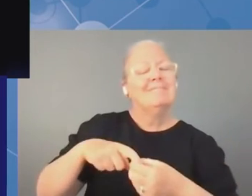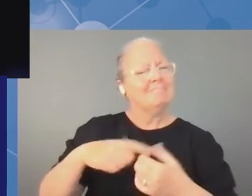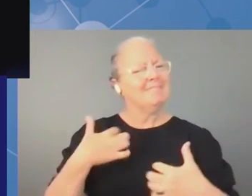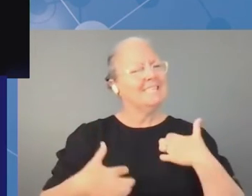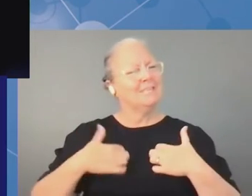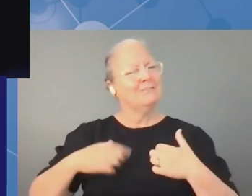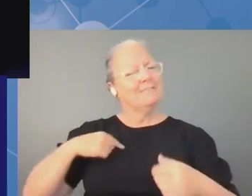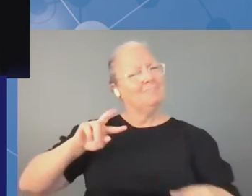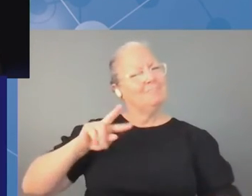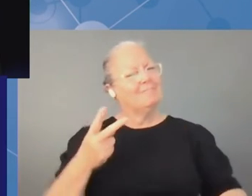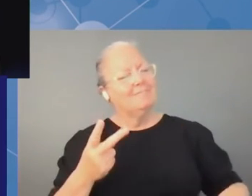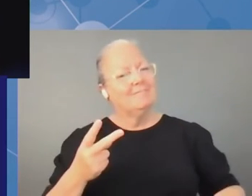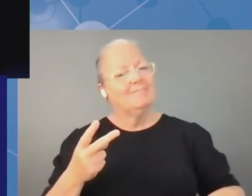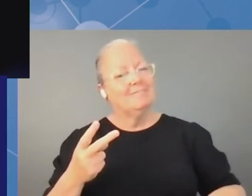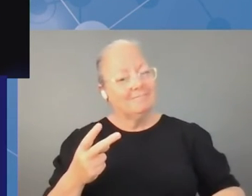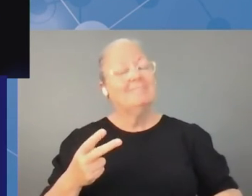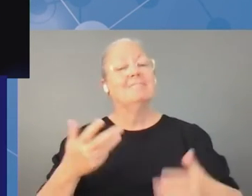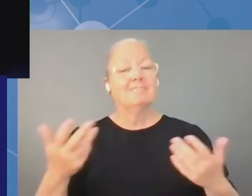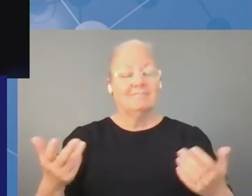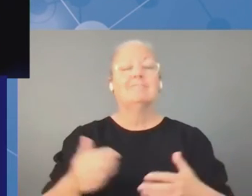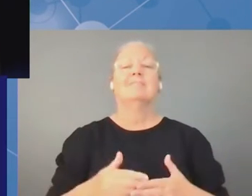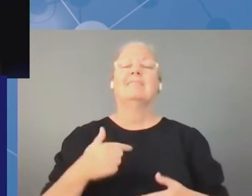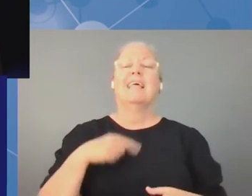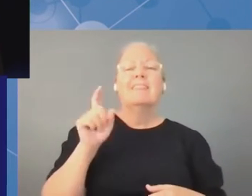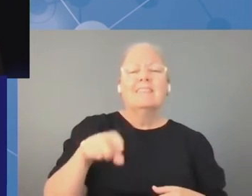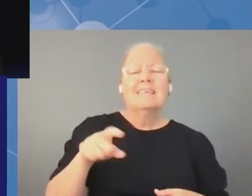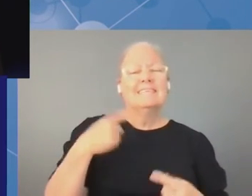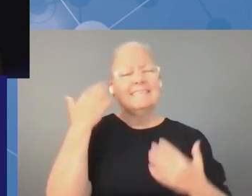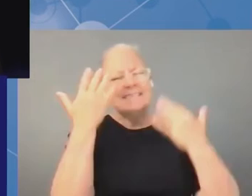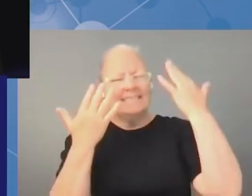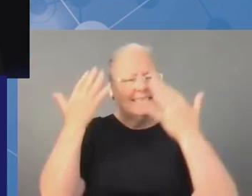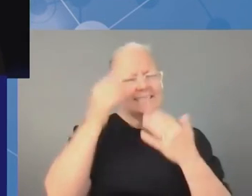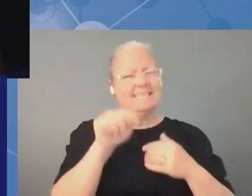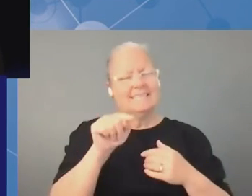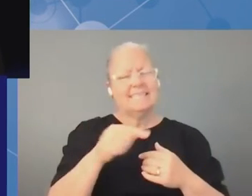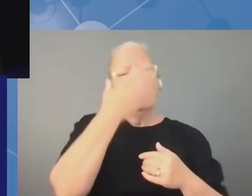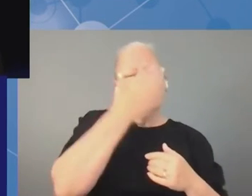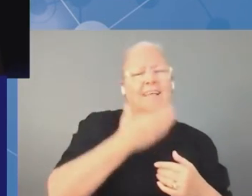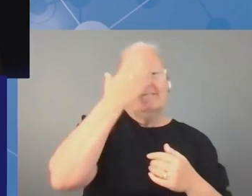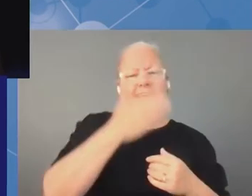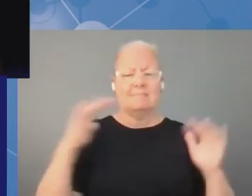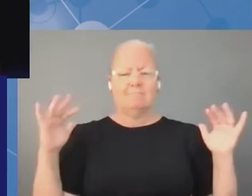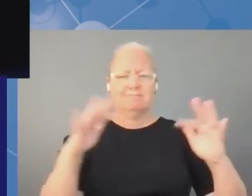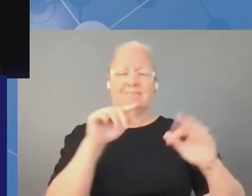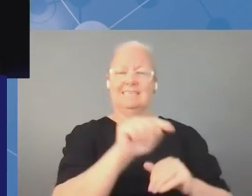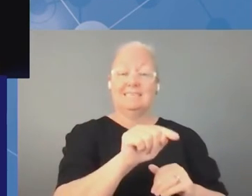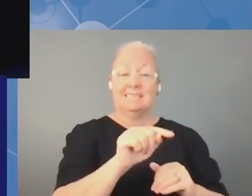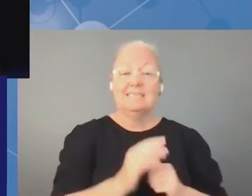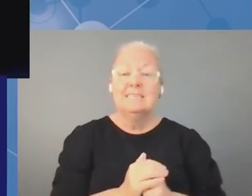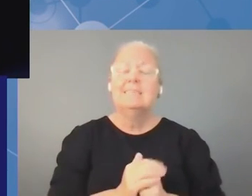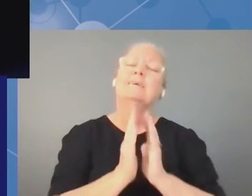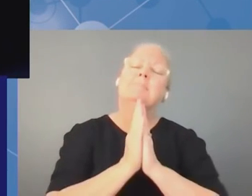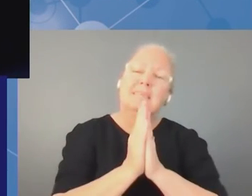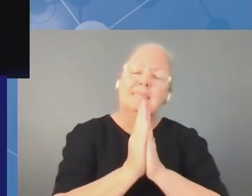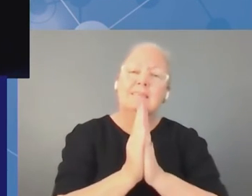физически в этом саммите, как бы все внимание было сосредоточено на тех, кто с